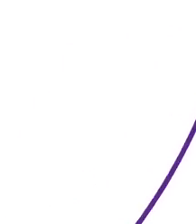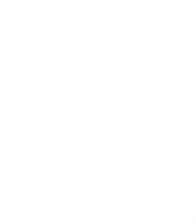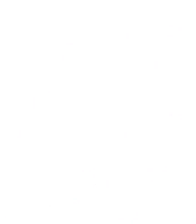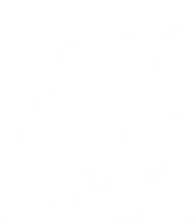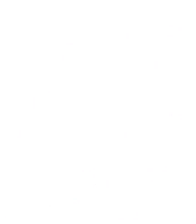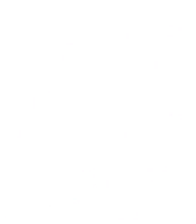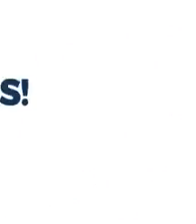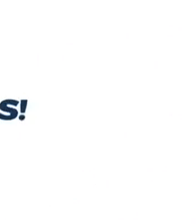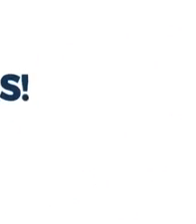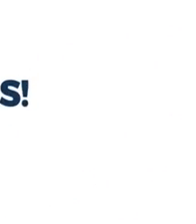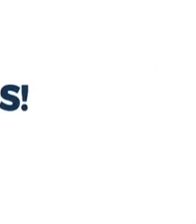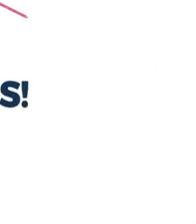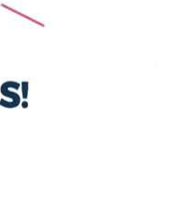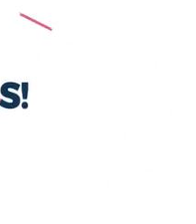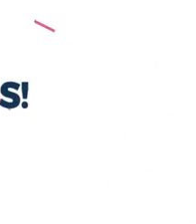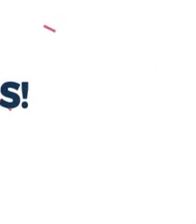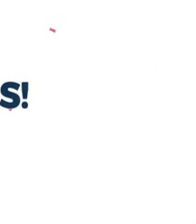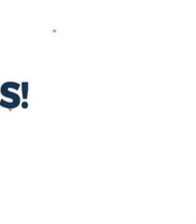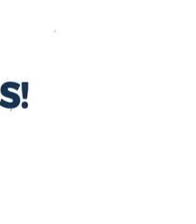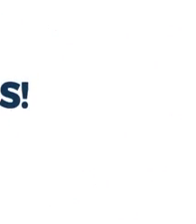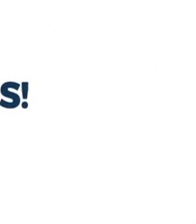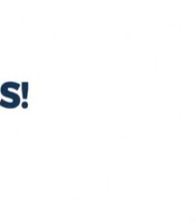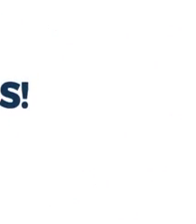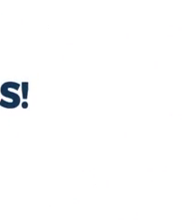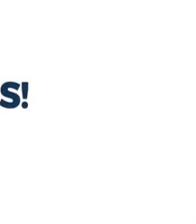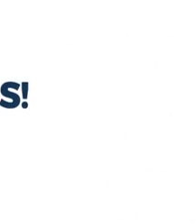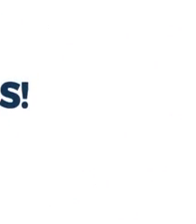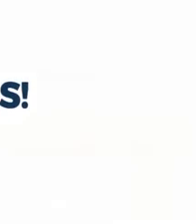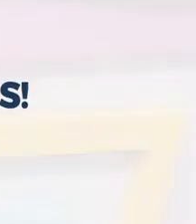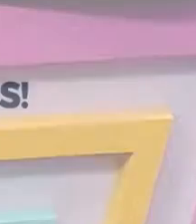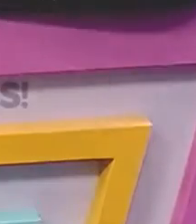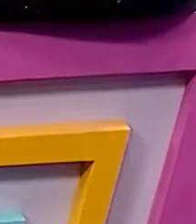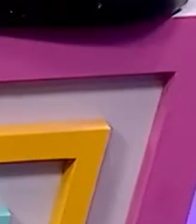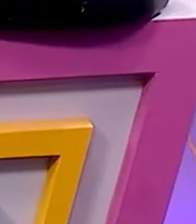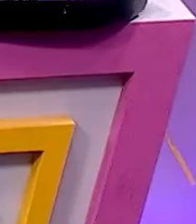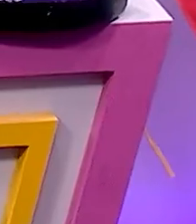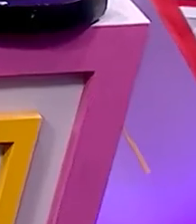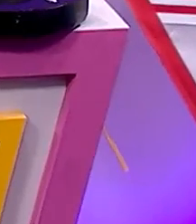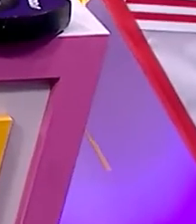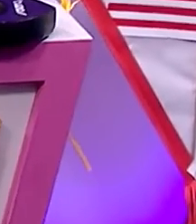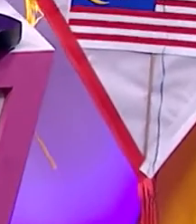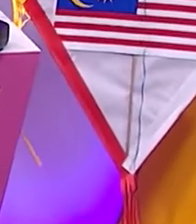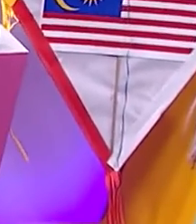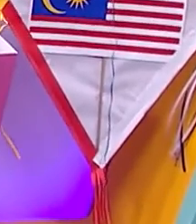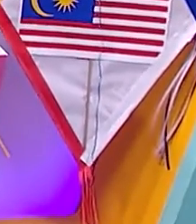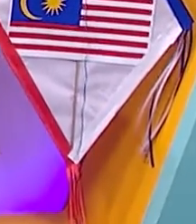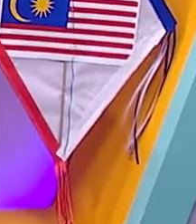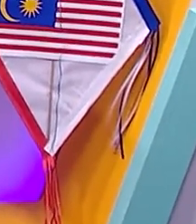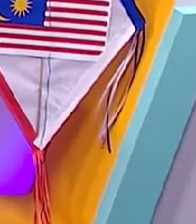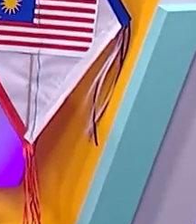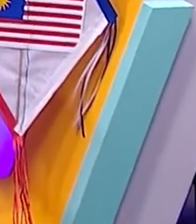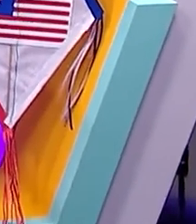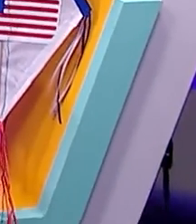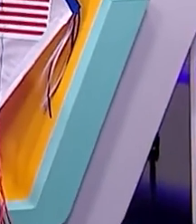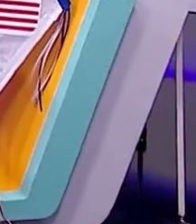KPM. Masih lagi bersama kami dalam Didik TV